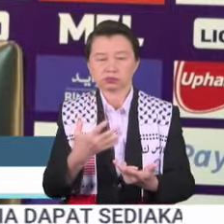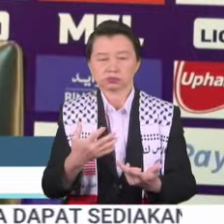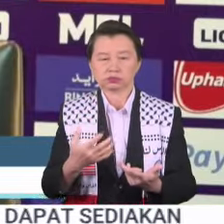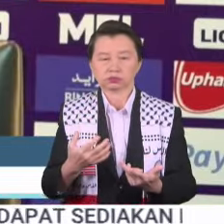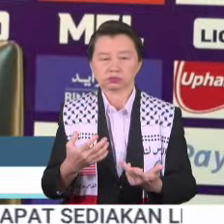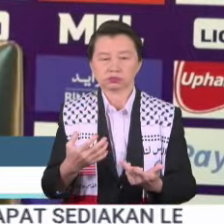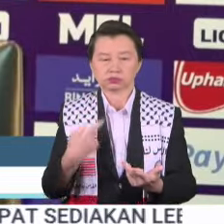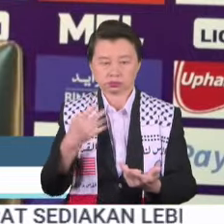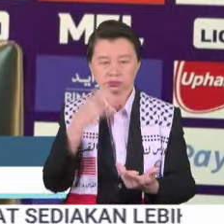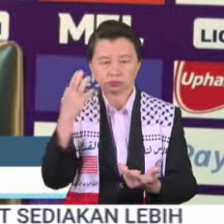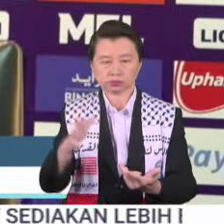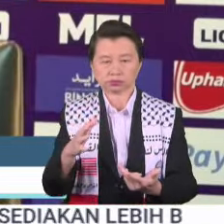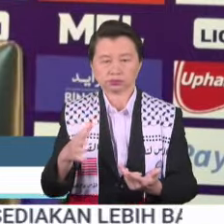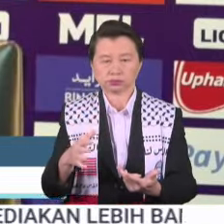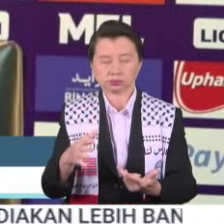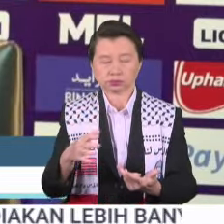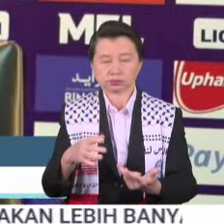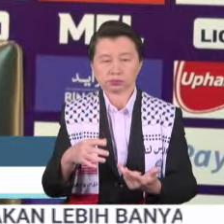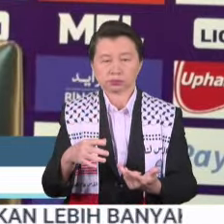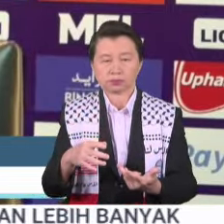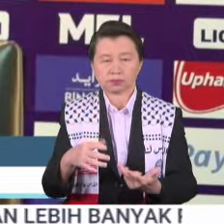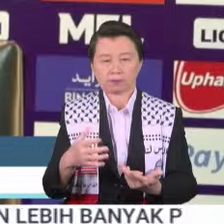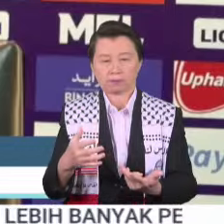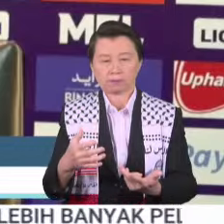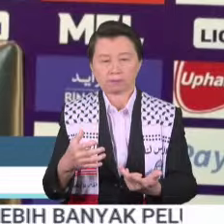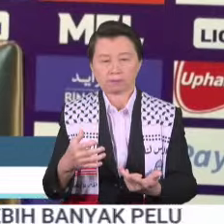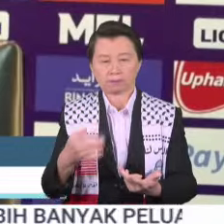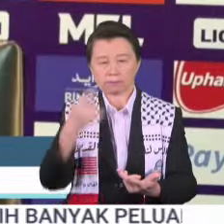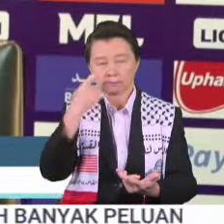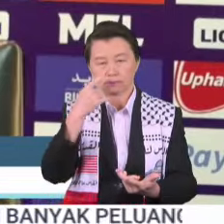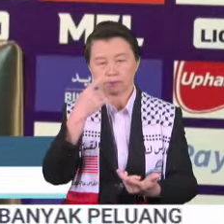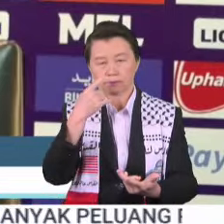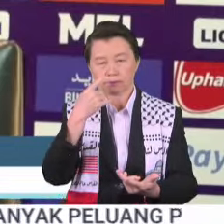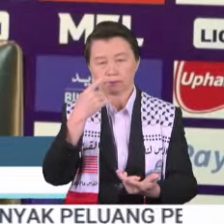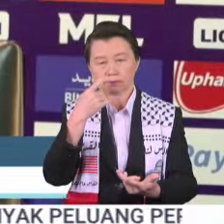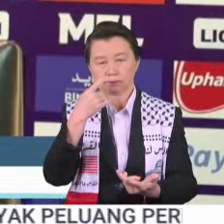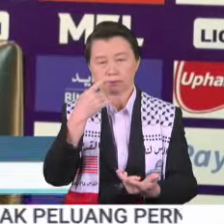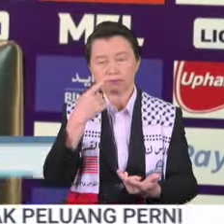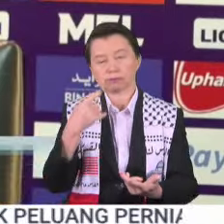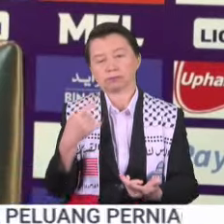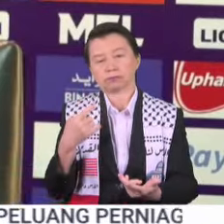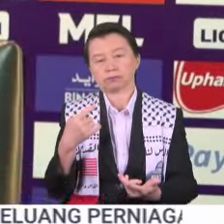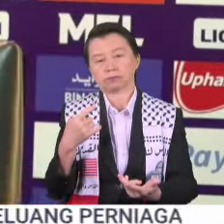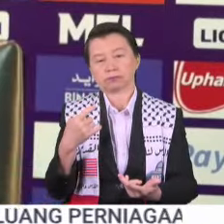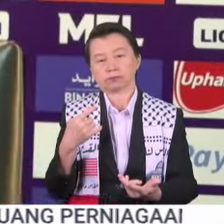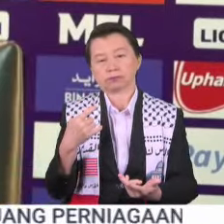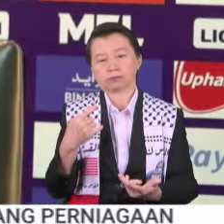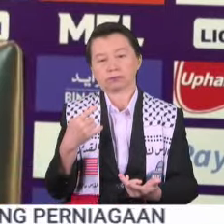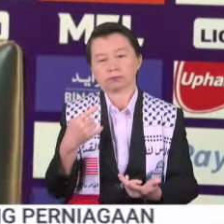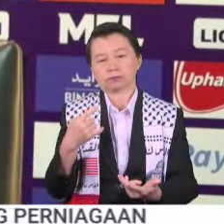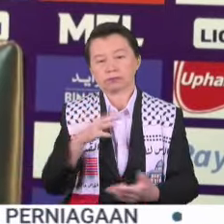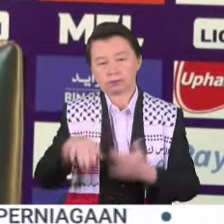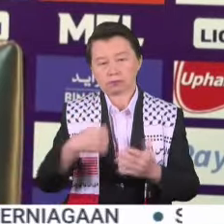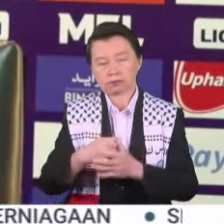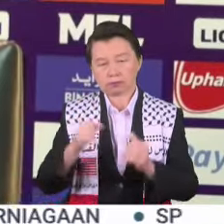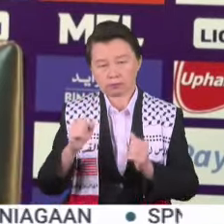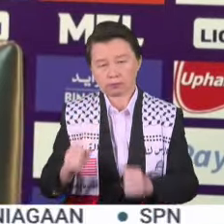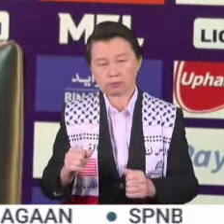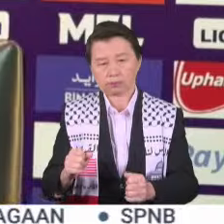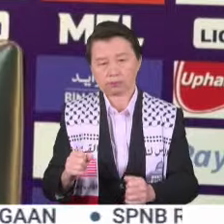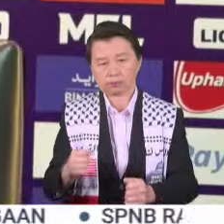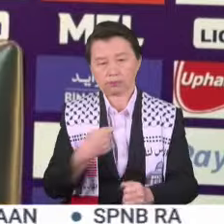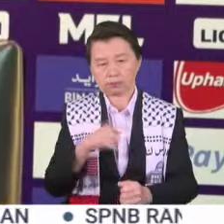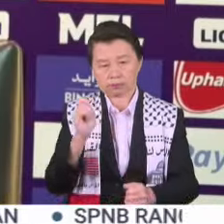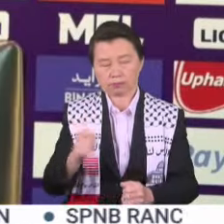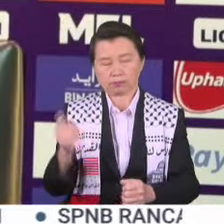kita cuba yang terbaik lah untuk at least ialah untuk berada di sekali kita dah confirm 4 tatah lah, jadi